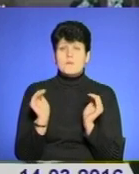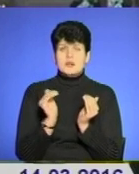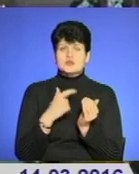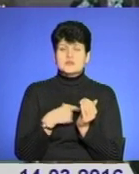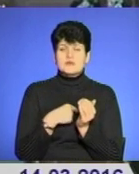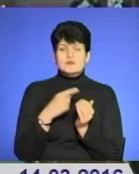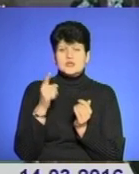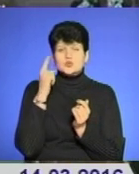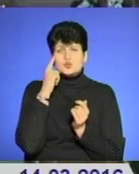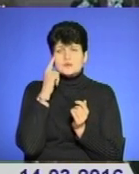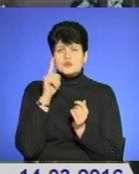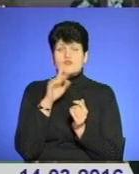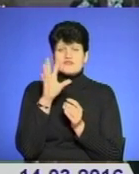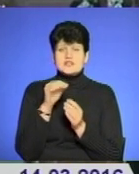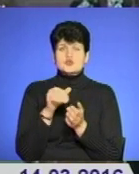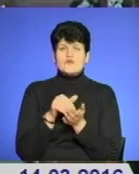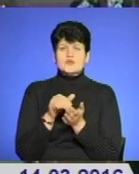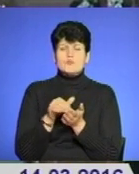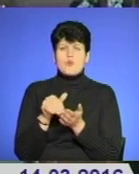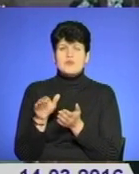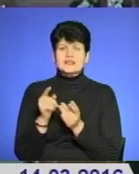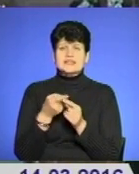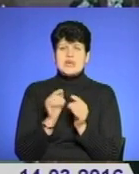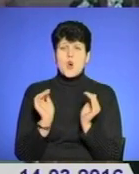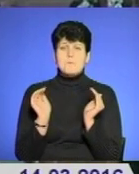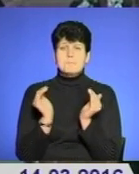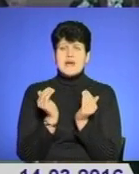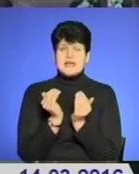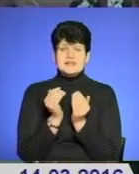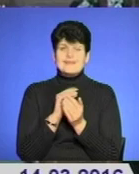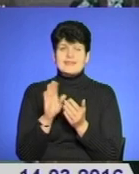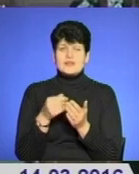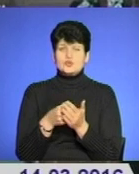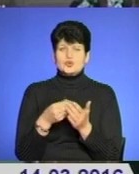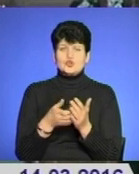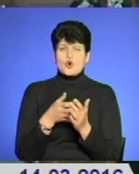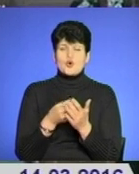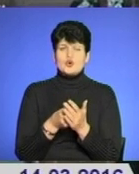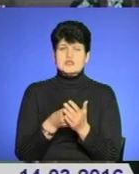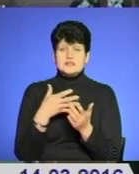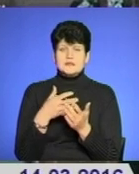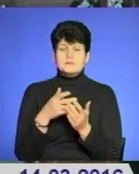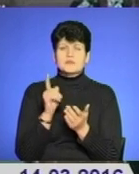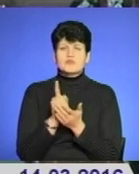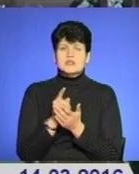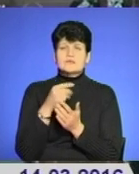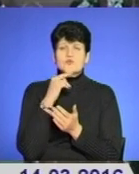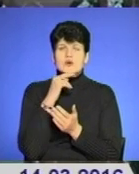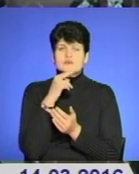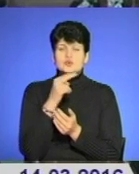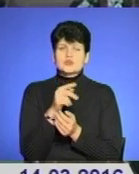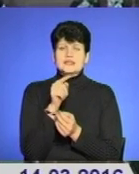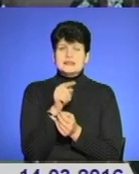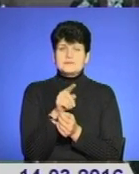Вони думають, що це все, що відмовиться, тобто себе обмежити, себе недооцінити. Але ми маємо звернути увагу, що піст – це